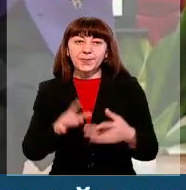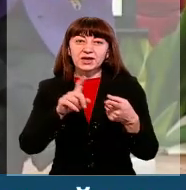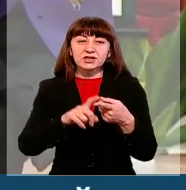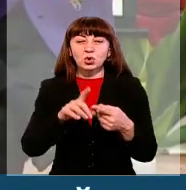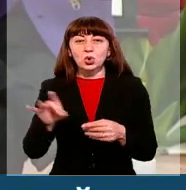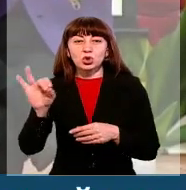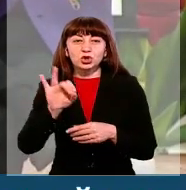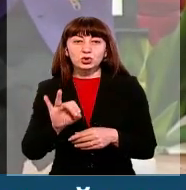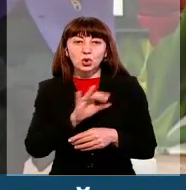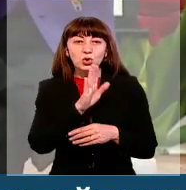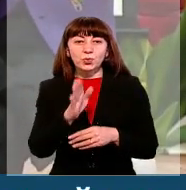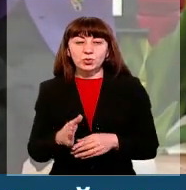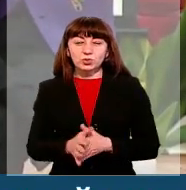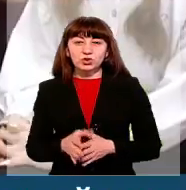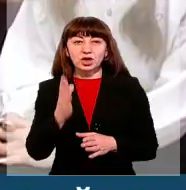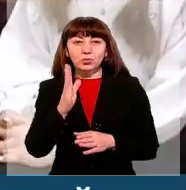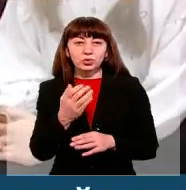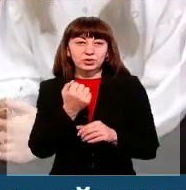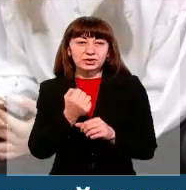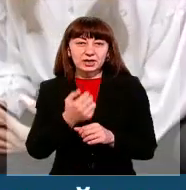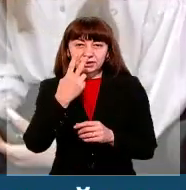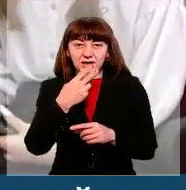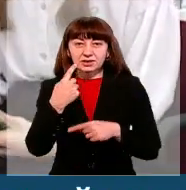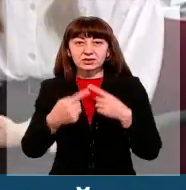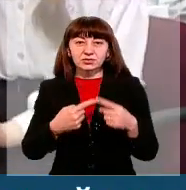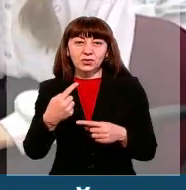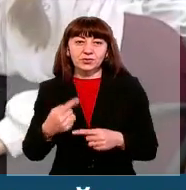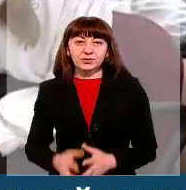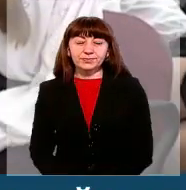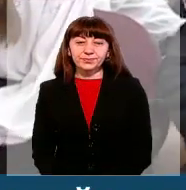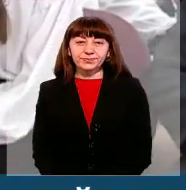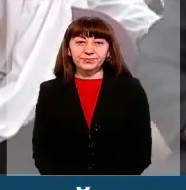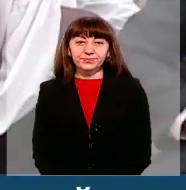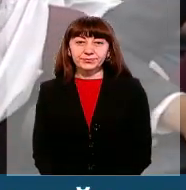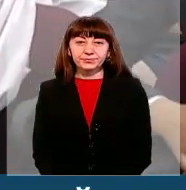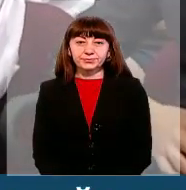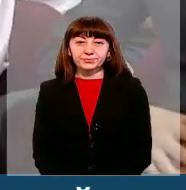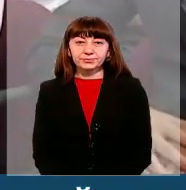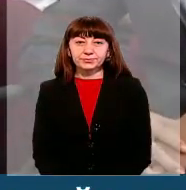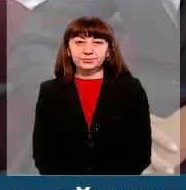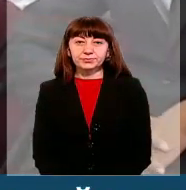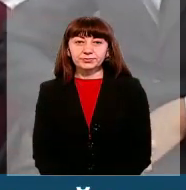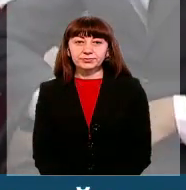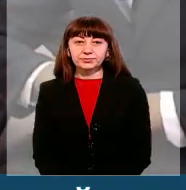дәстүрге айналдырмақ. Себебі қайта жаңғырған ұлттық мерекені барша ұрпақтың бойына сіңіру басты